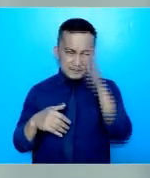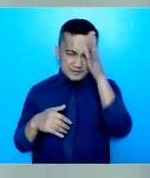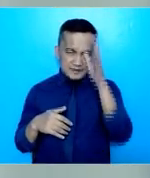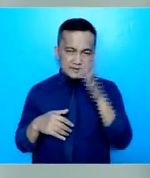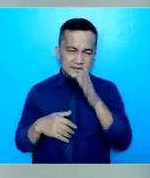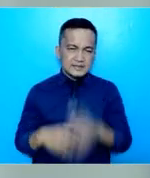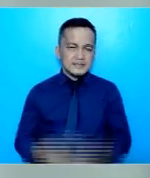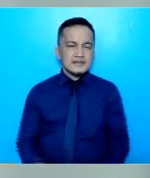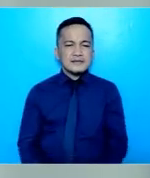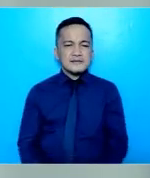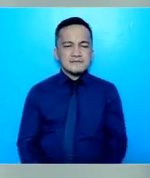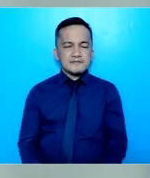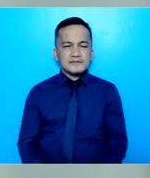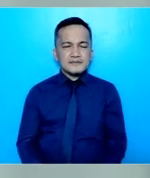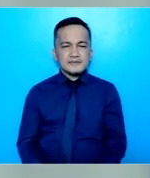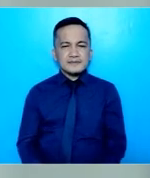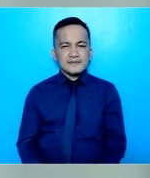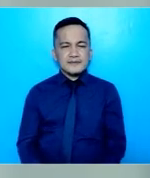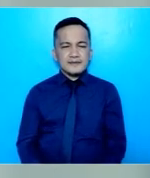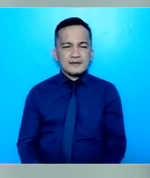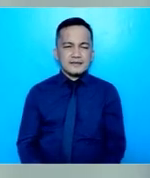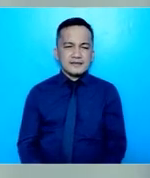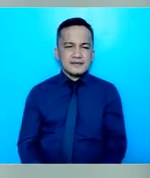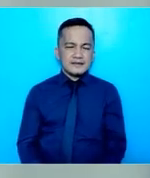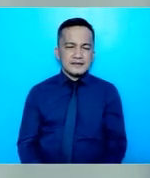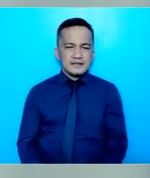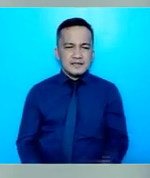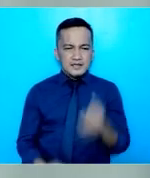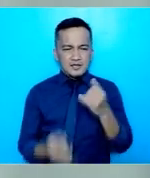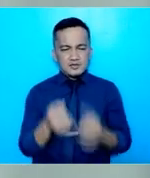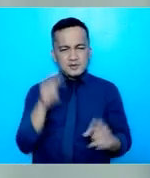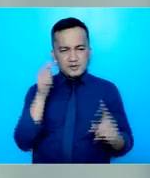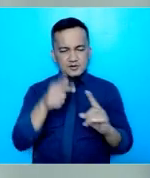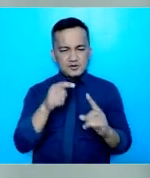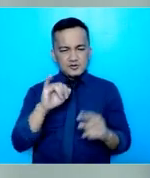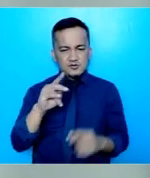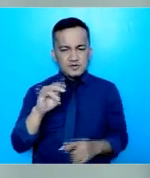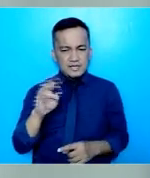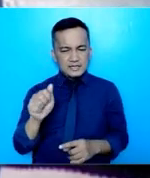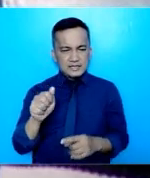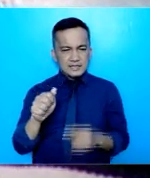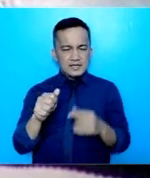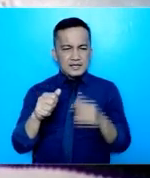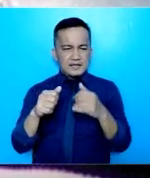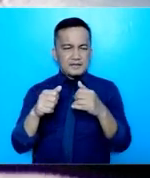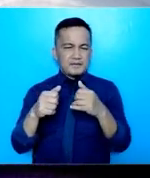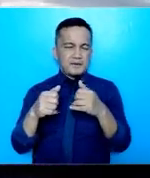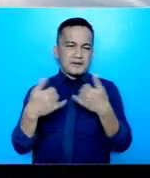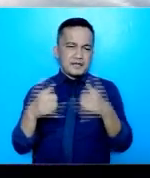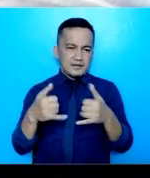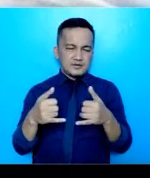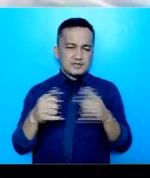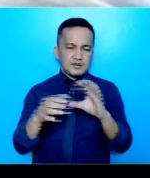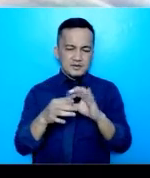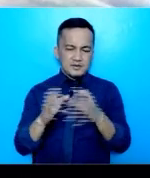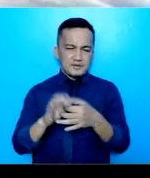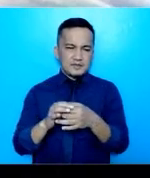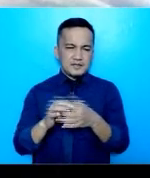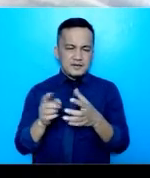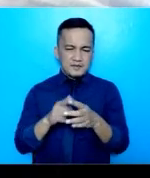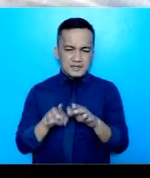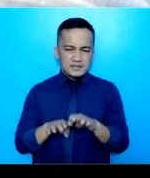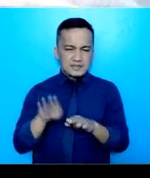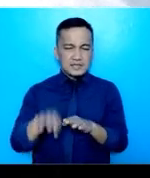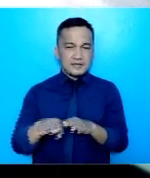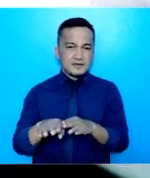Ultimate goal ni Juliana na makapaglaro sa Olympics. Unang hakbang sa pangarap na yan ang